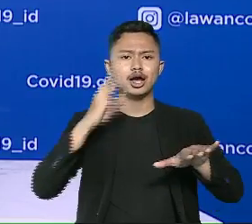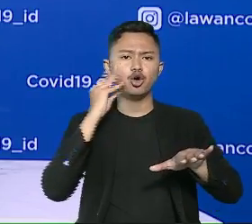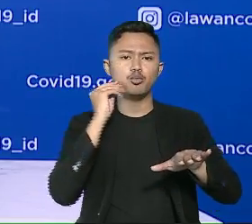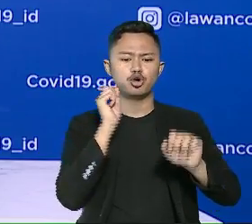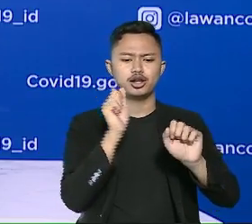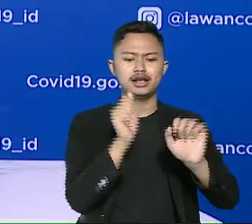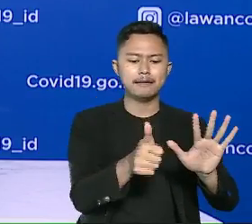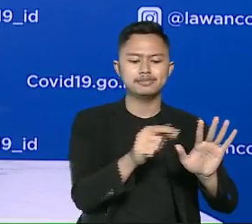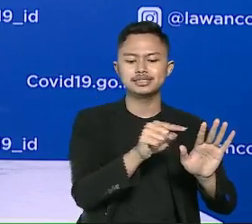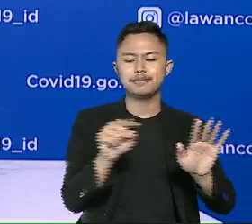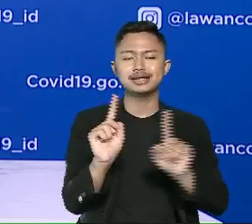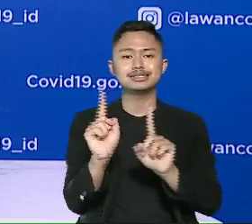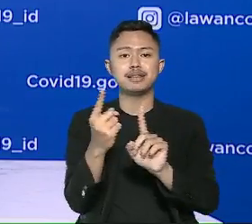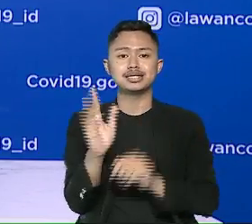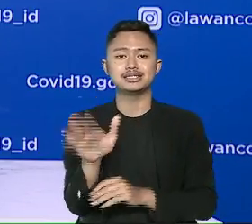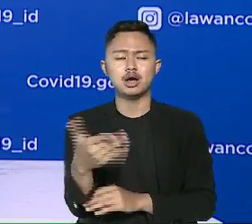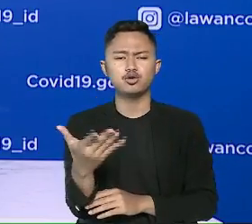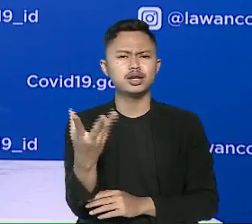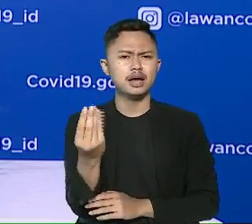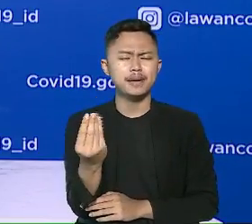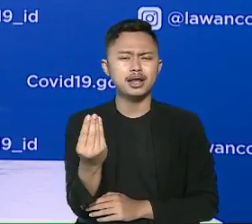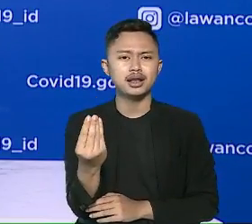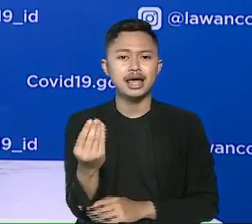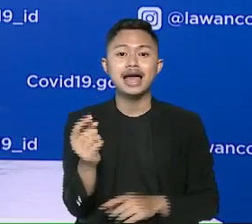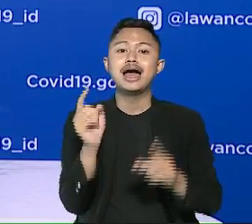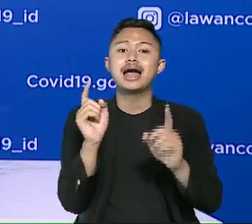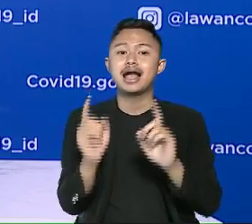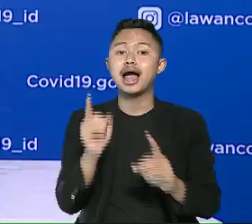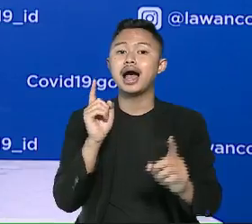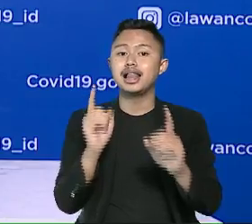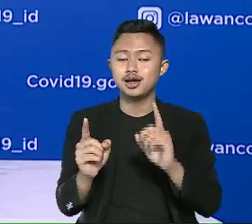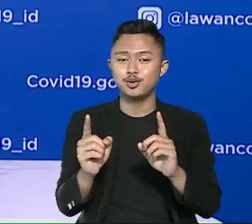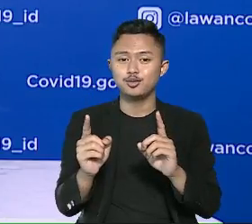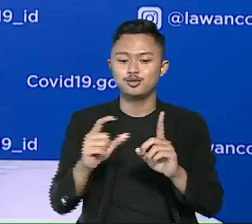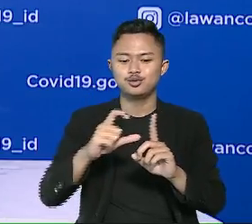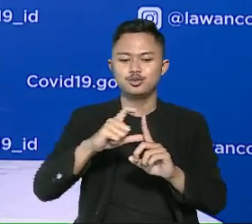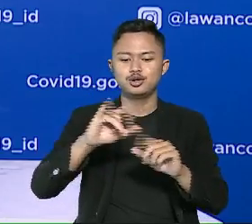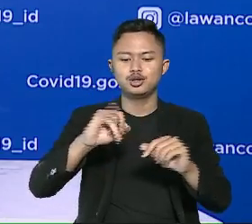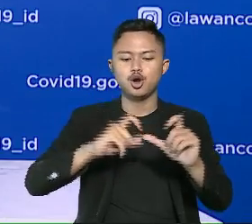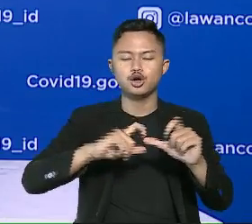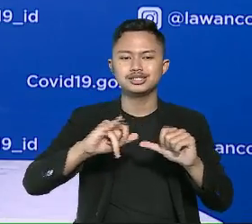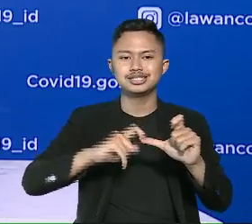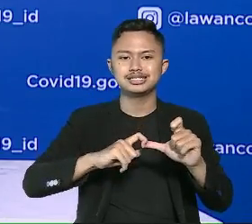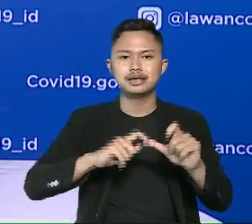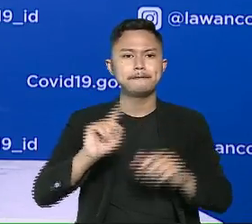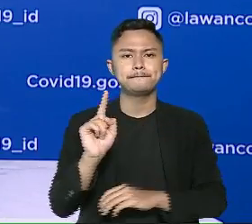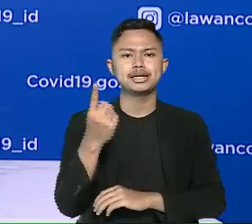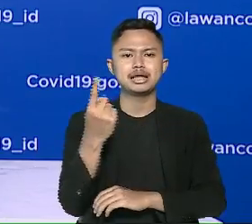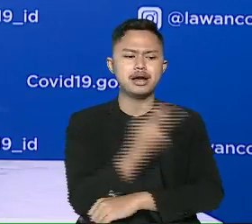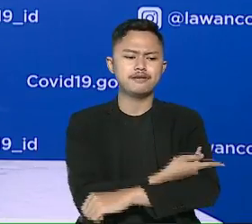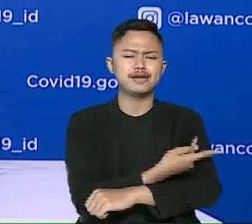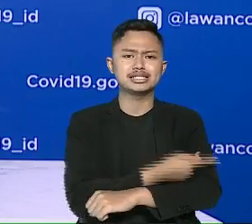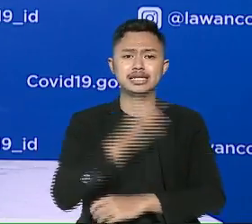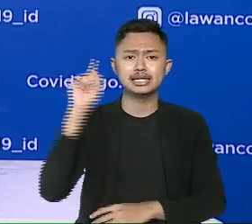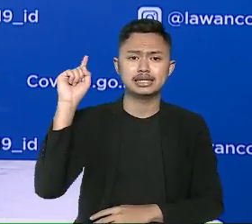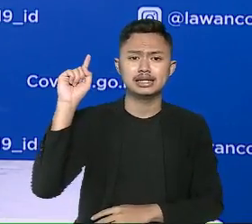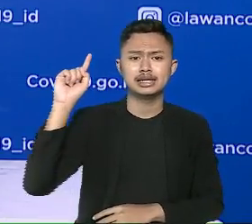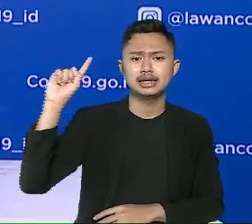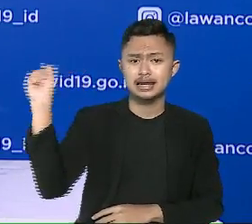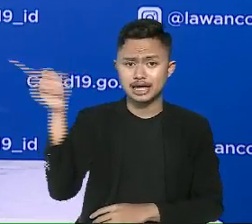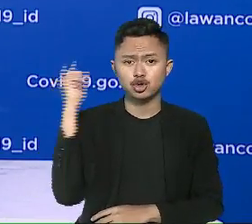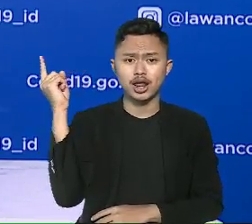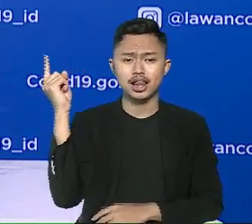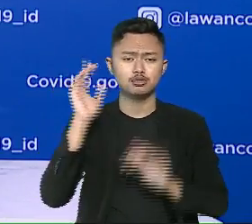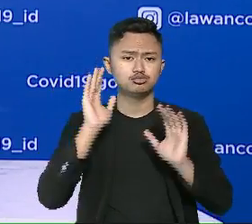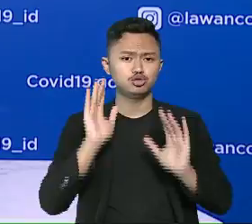dengan 11 tahun dilakukan setelah cakupan vaksinasi dosis pertama secara nasional telah melebihi